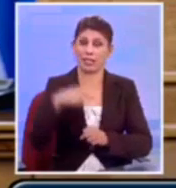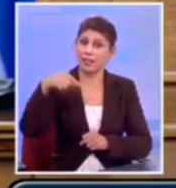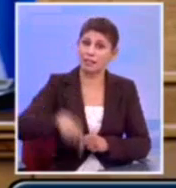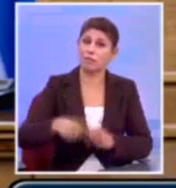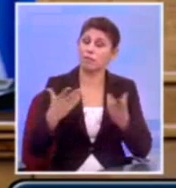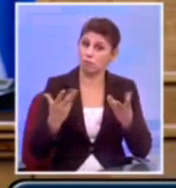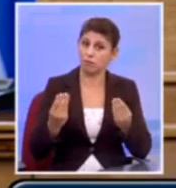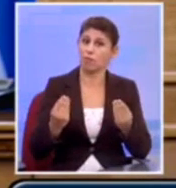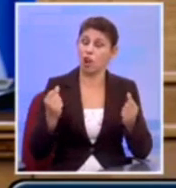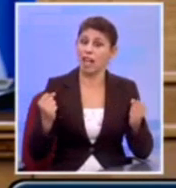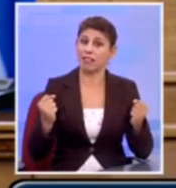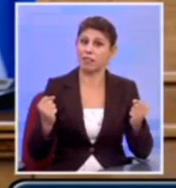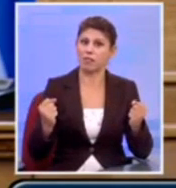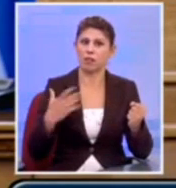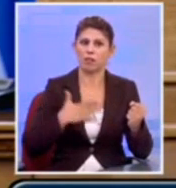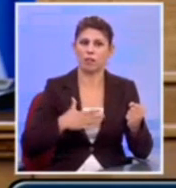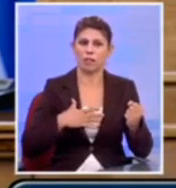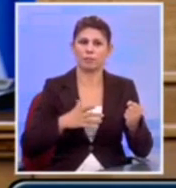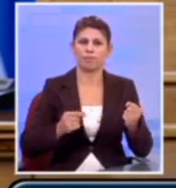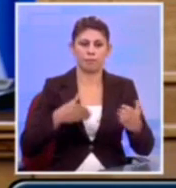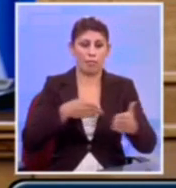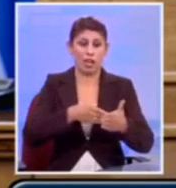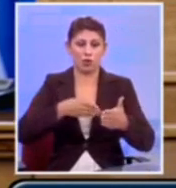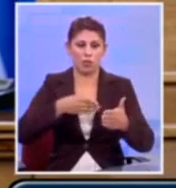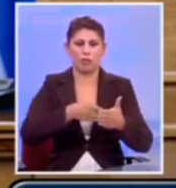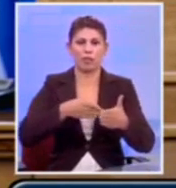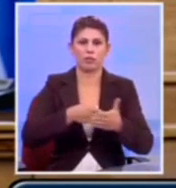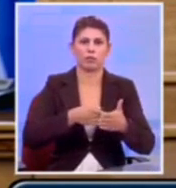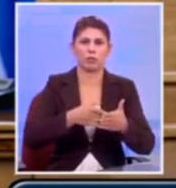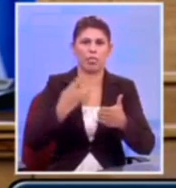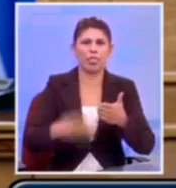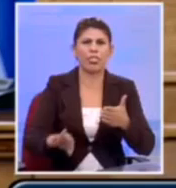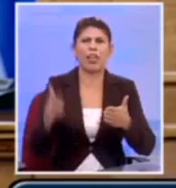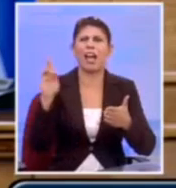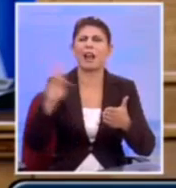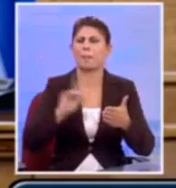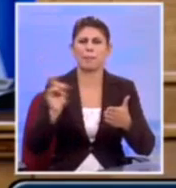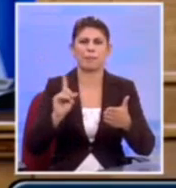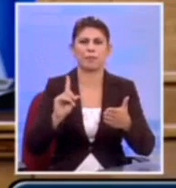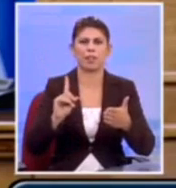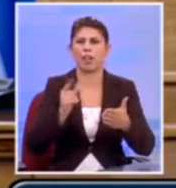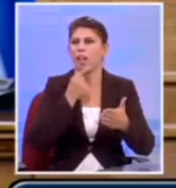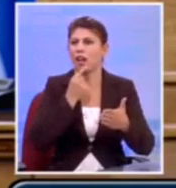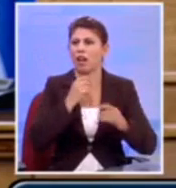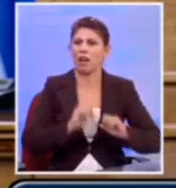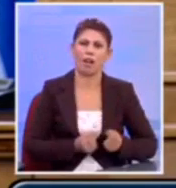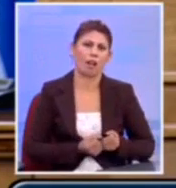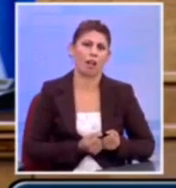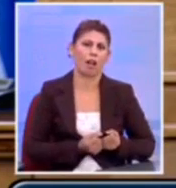με ιδιαίτερη ένταση να του καλλιεργήσουν το αδιέξοδο, την καινή ελπίδα, την λευκή απελπισία,